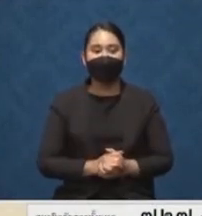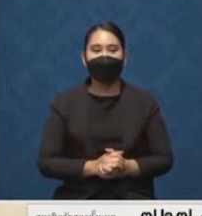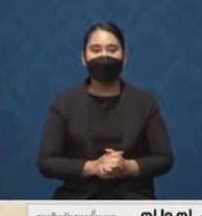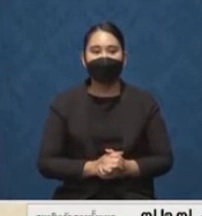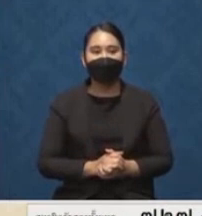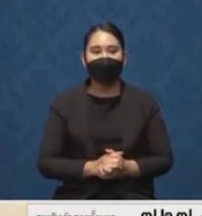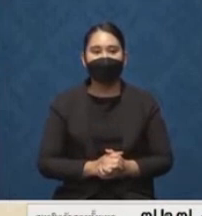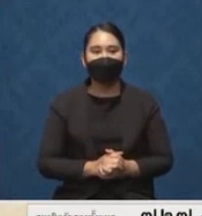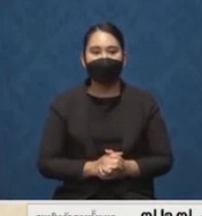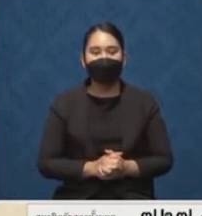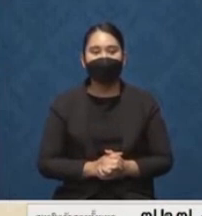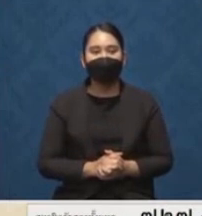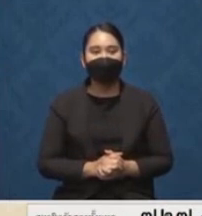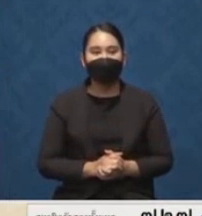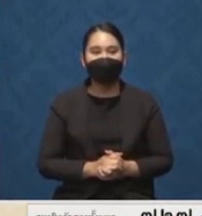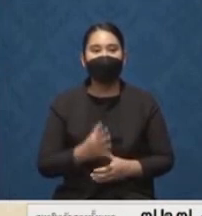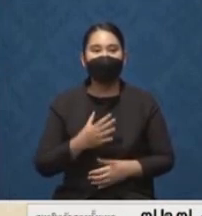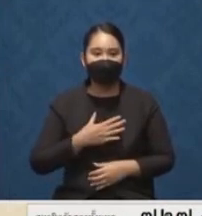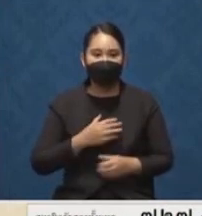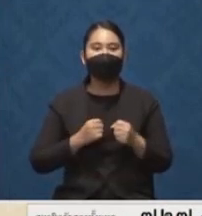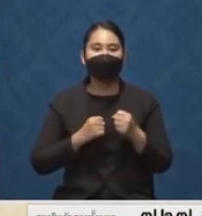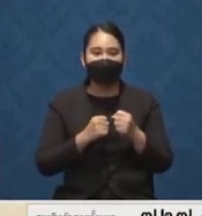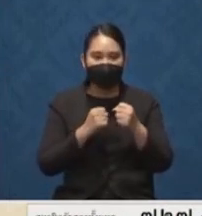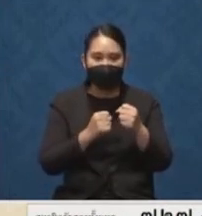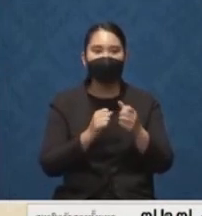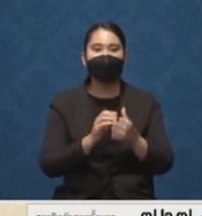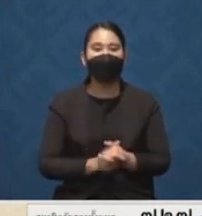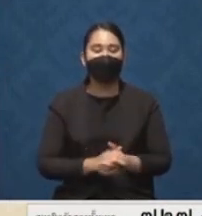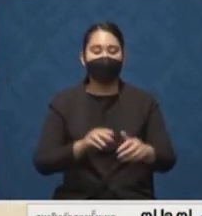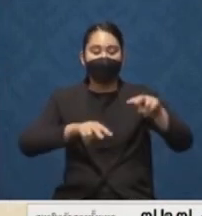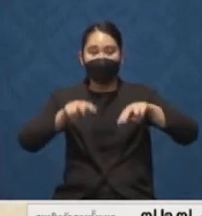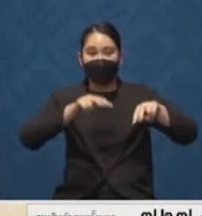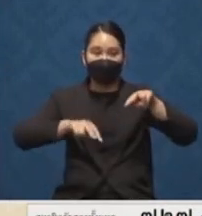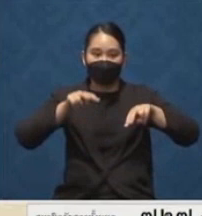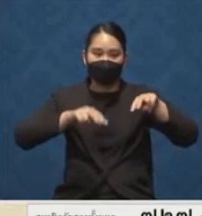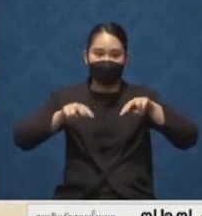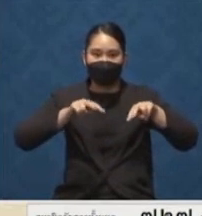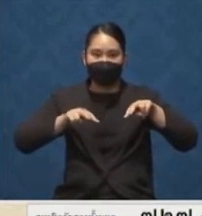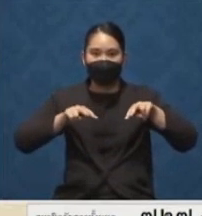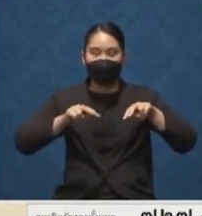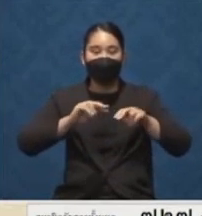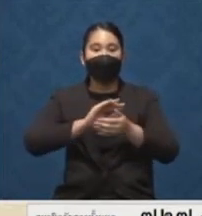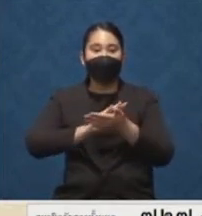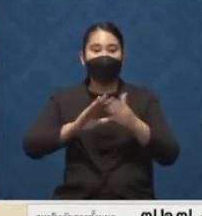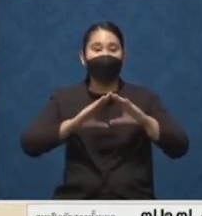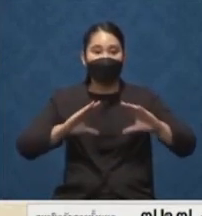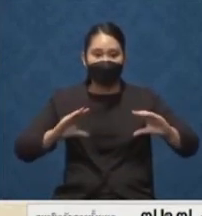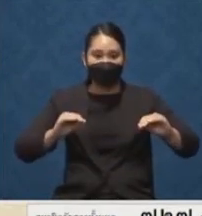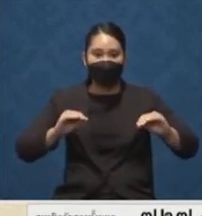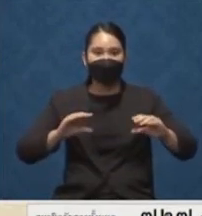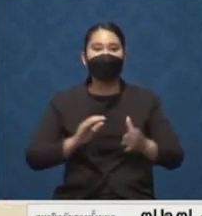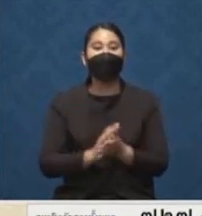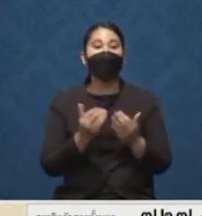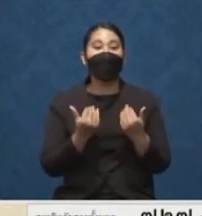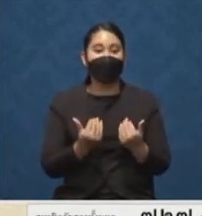มพยายามอย่างยิ่งนะครับที่จะควบคุมการพิจารณานะครับก็ต้องยอมรับ